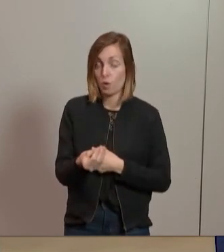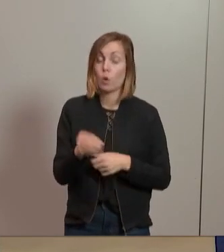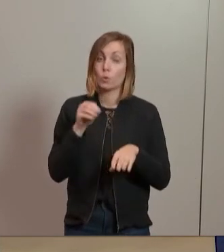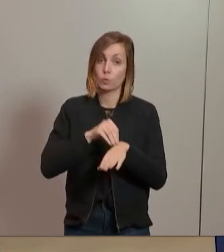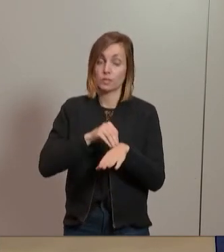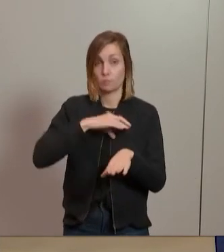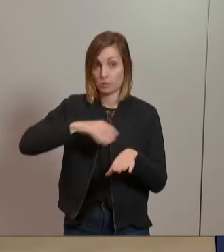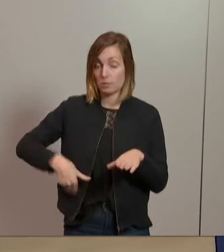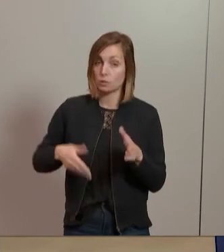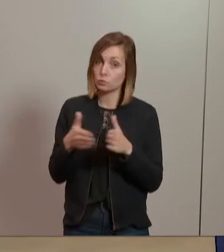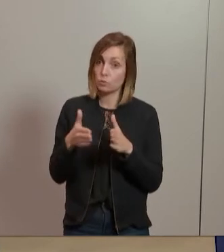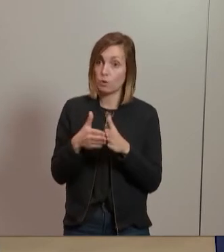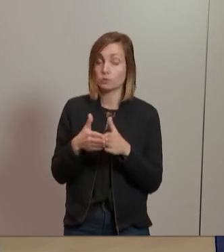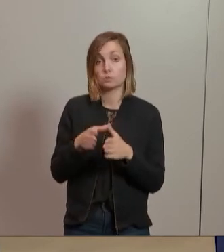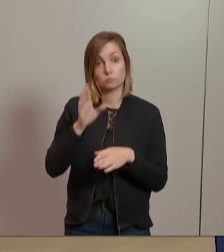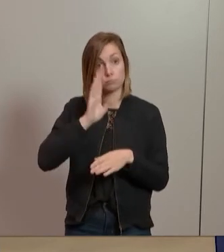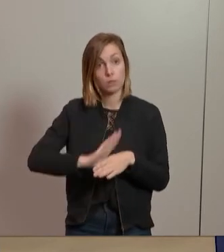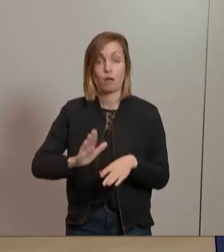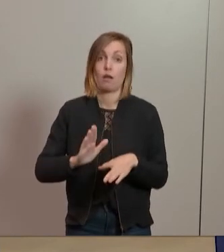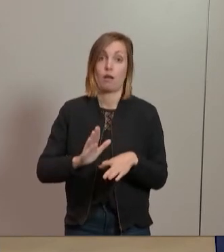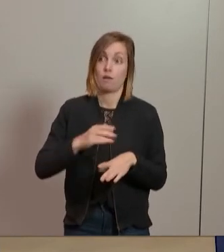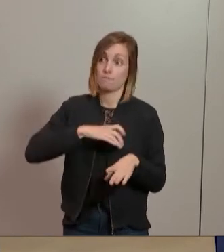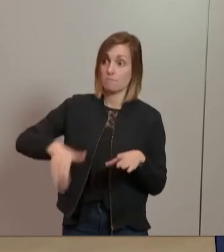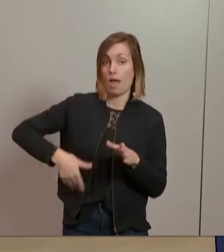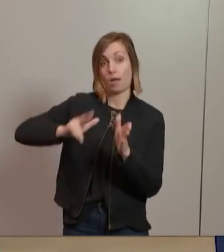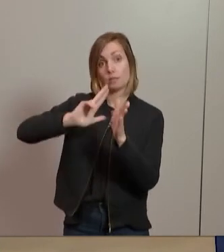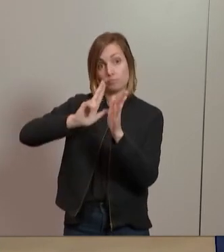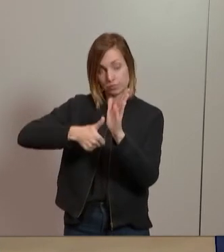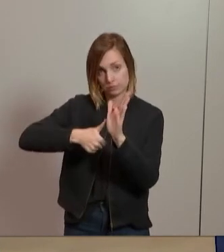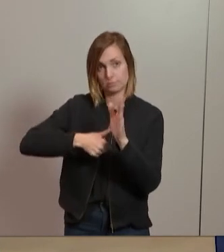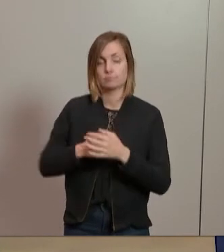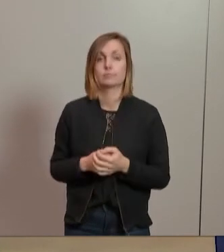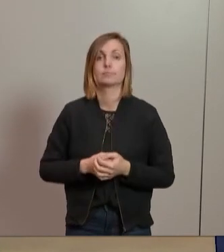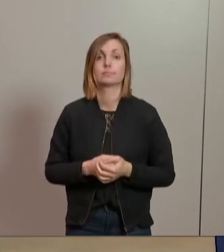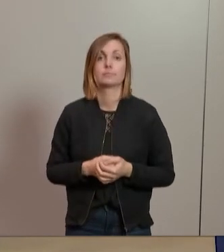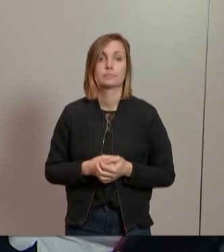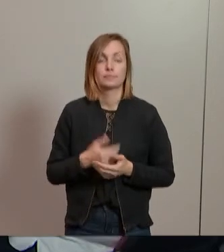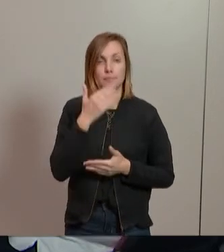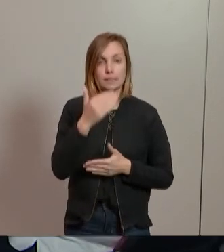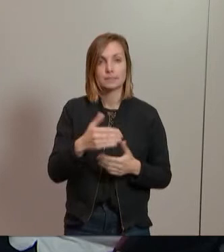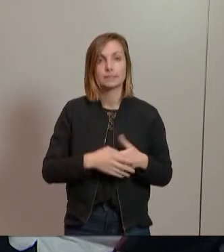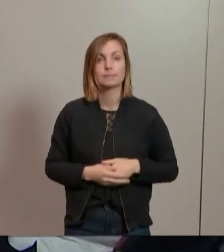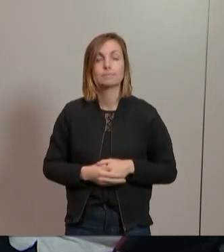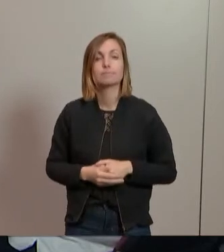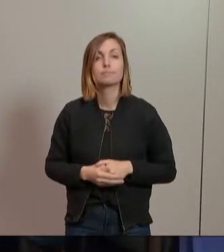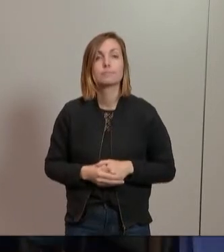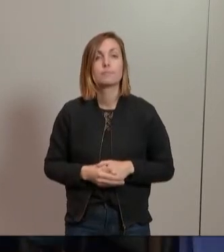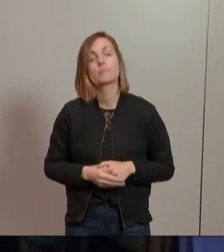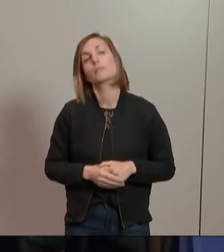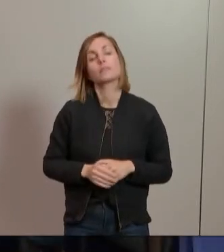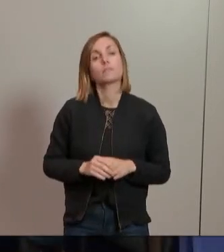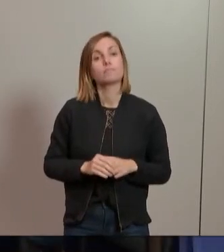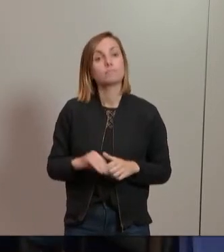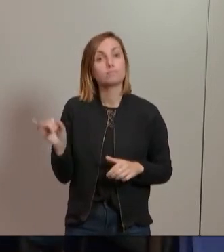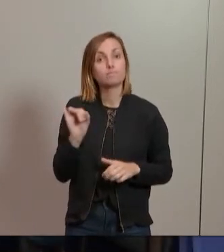conseil municipal de bien vouloir autoriser le maire à signer ces conventions. Merci. Y a-t-il une